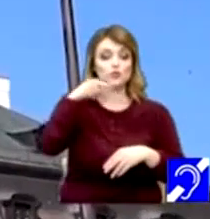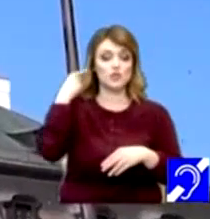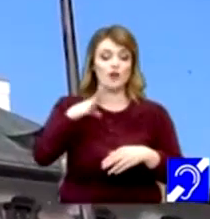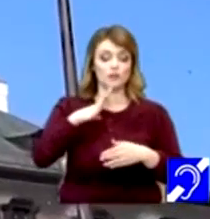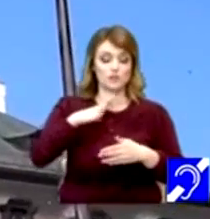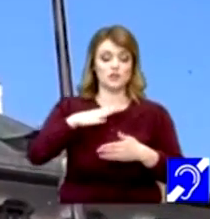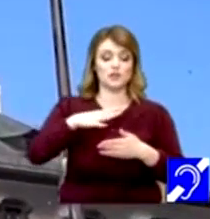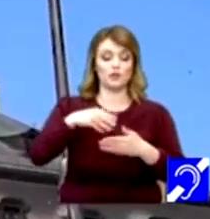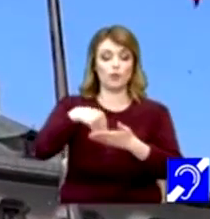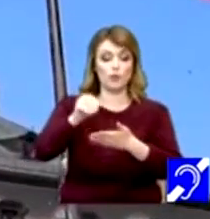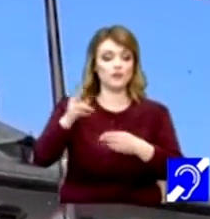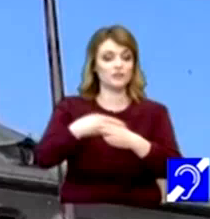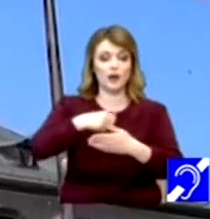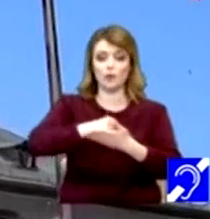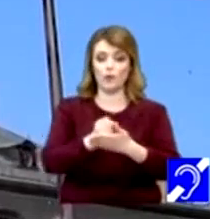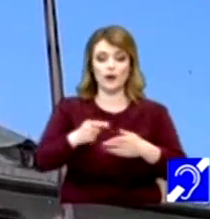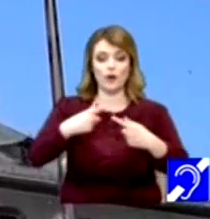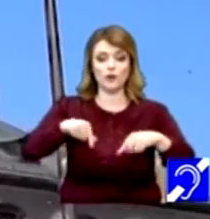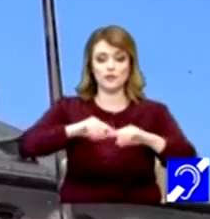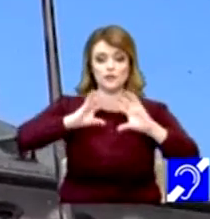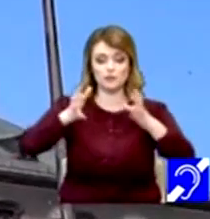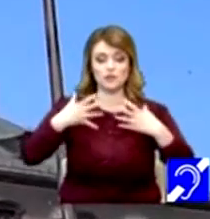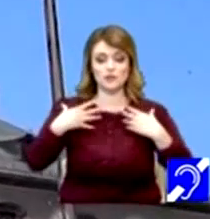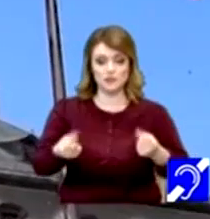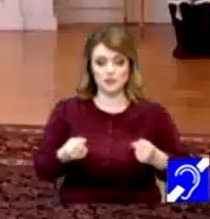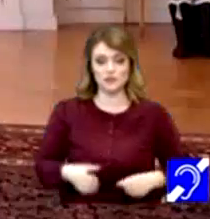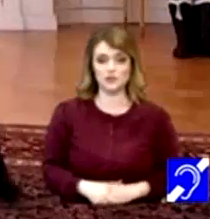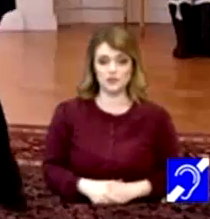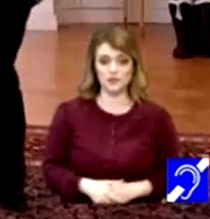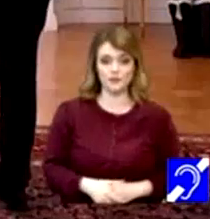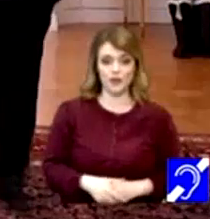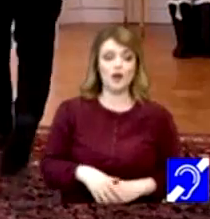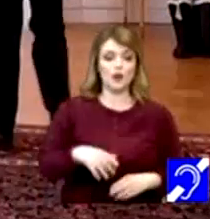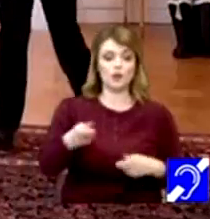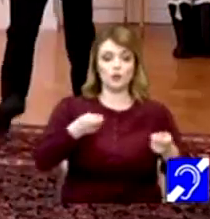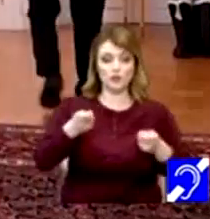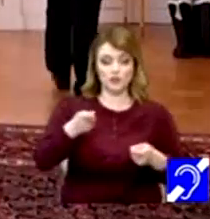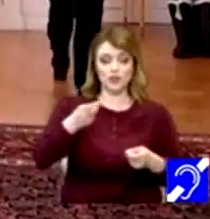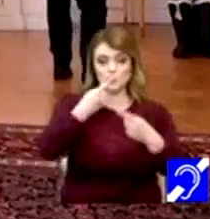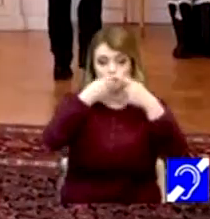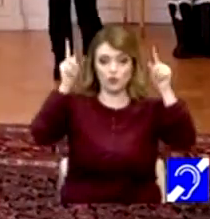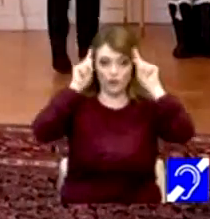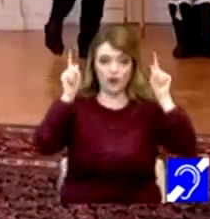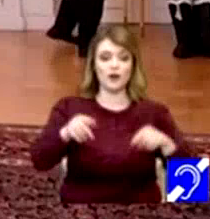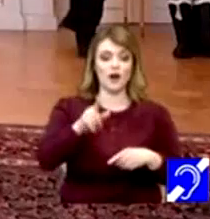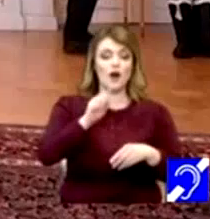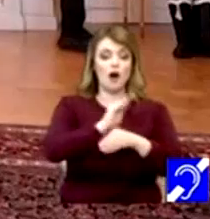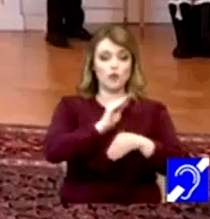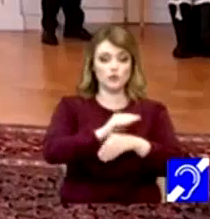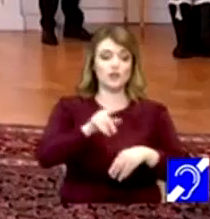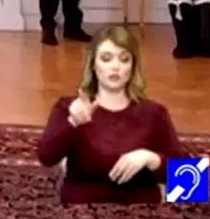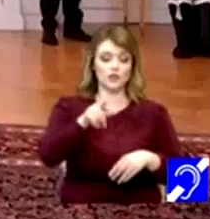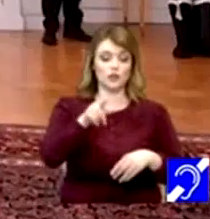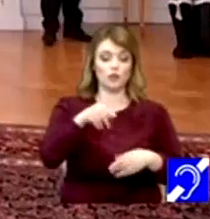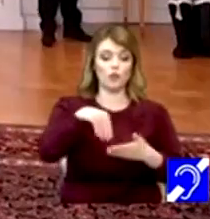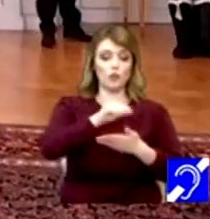aprobarea acestora la nivelul UE. Partidele din coaliția de guvernare de la Bratislava l-au acuzat pe premierul Igor Matovici că ar fi cumpărat în secret